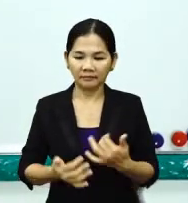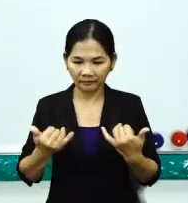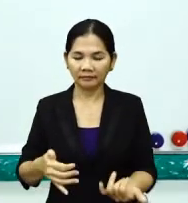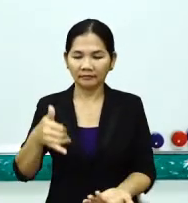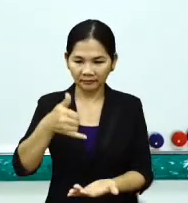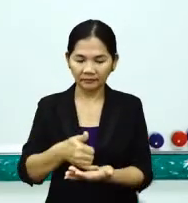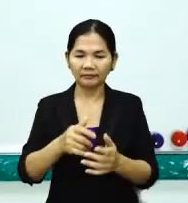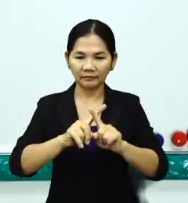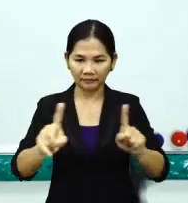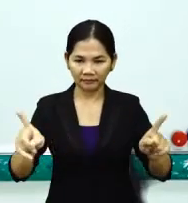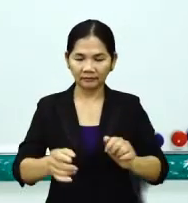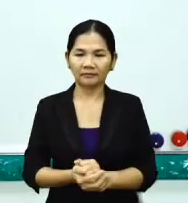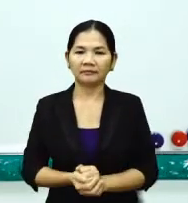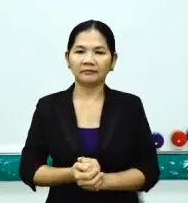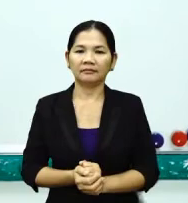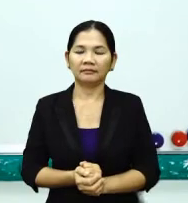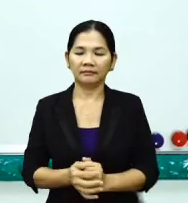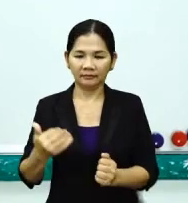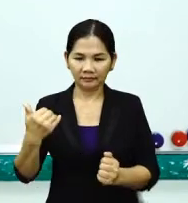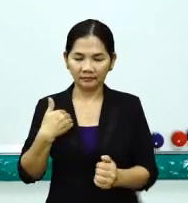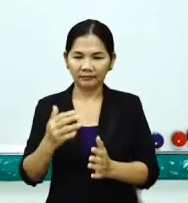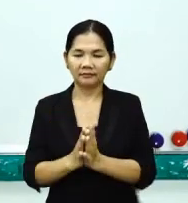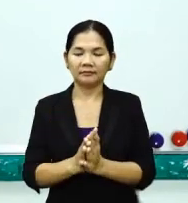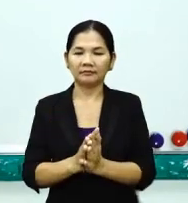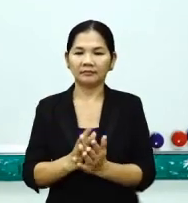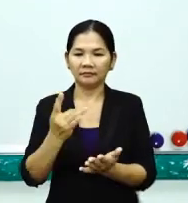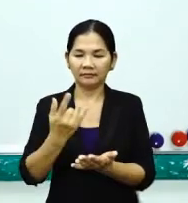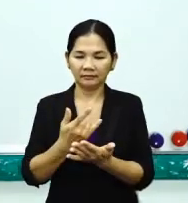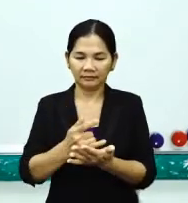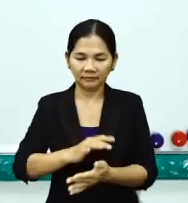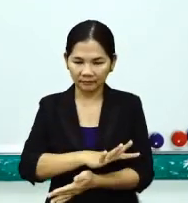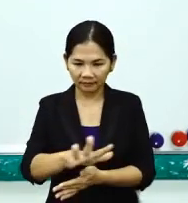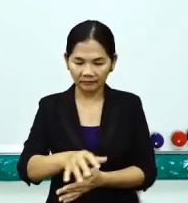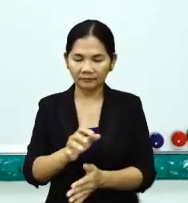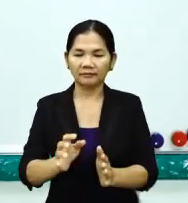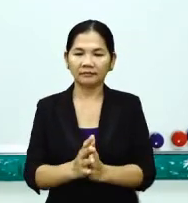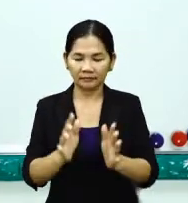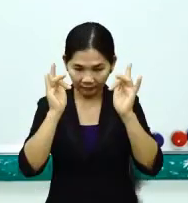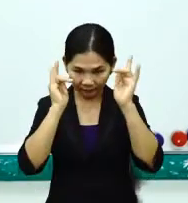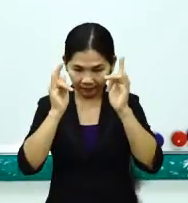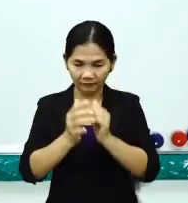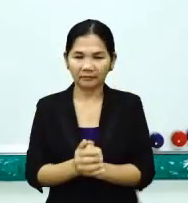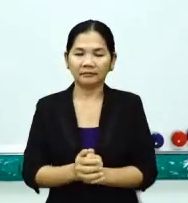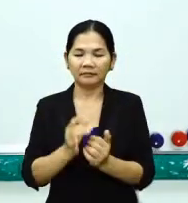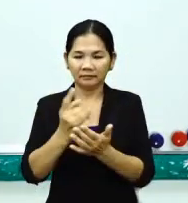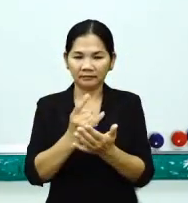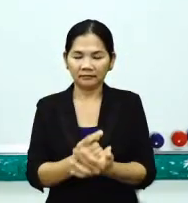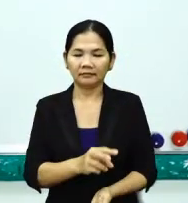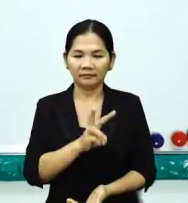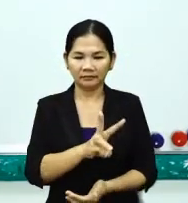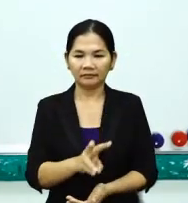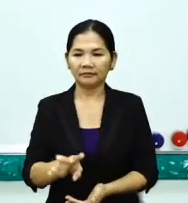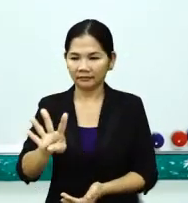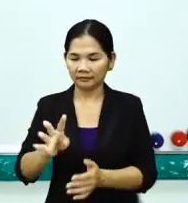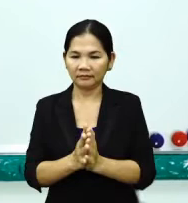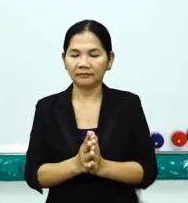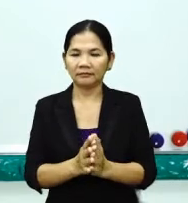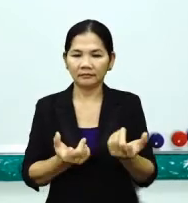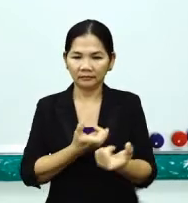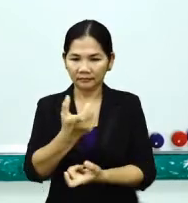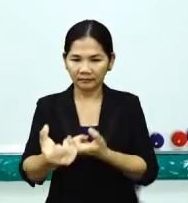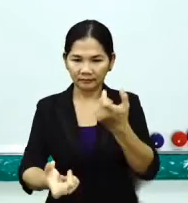này có mình không biết ngày muốn đá Nếu các bạn lợi dụng một chìa bởi xa khám ái một bộ nguyên con Chẳng mê riêng tì xám xa 4 ca lụt